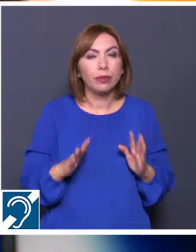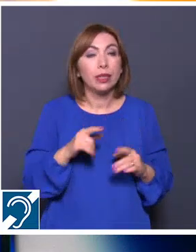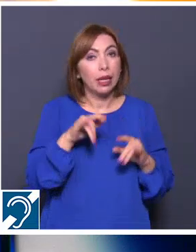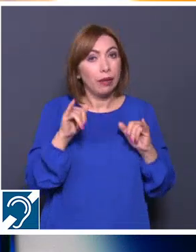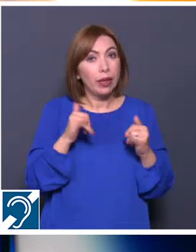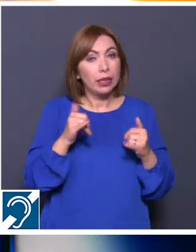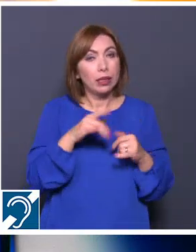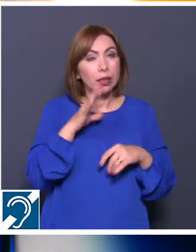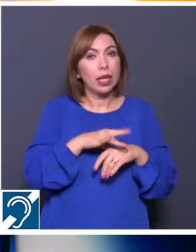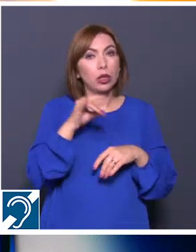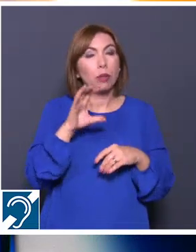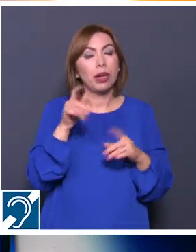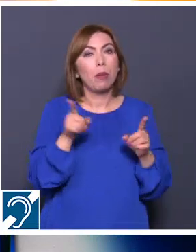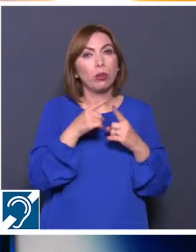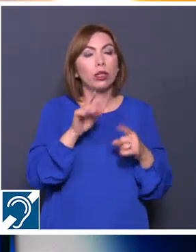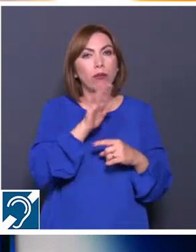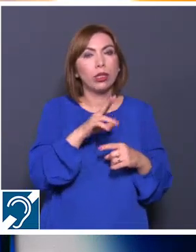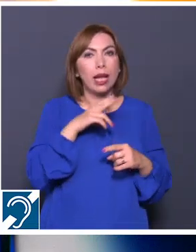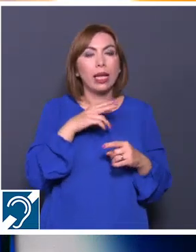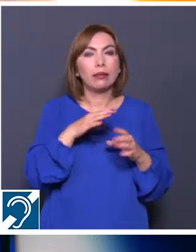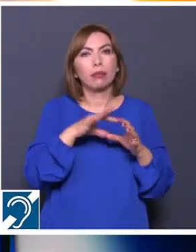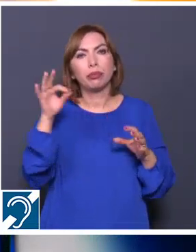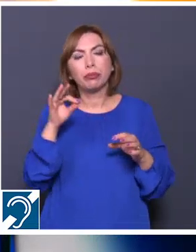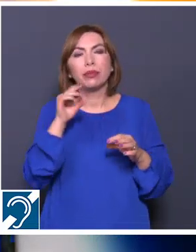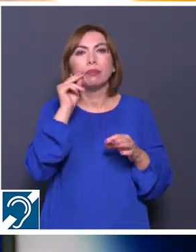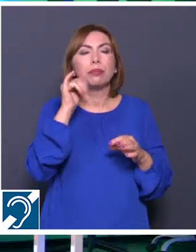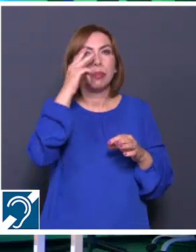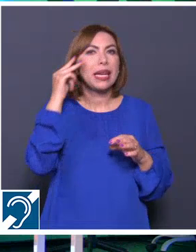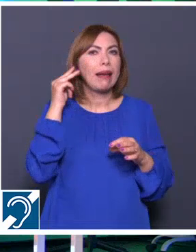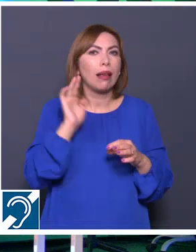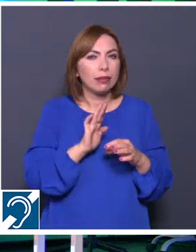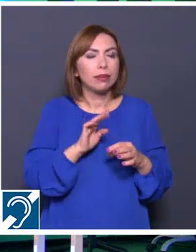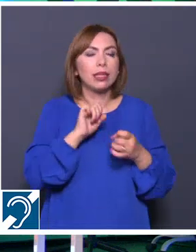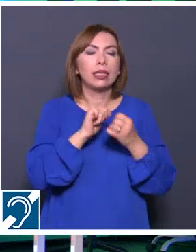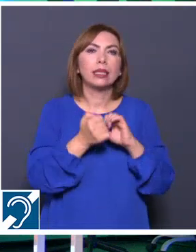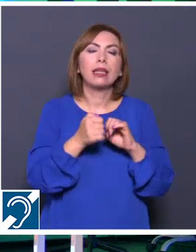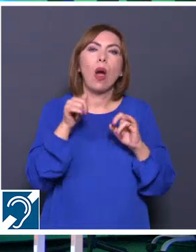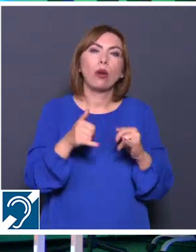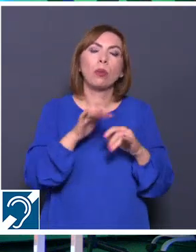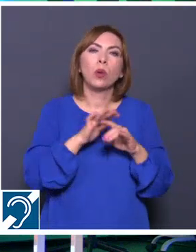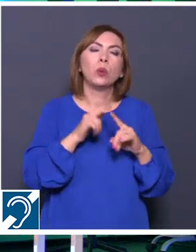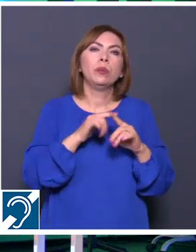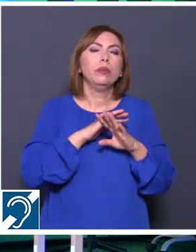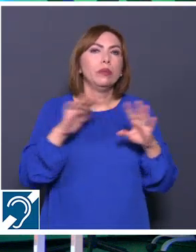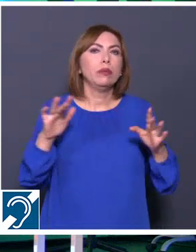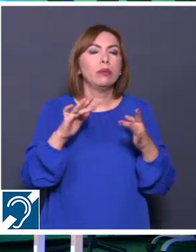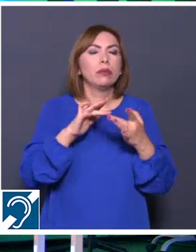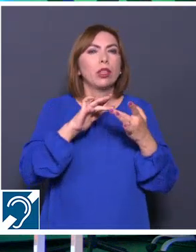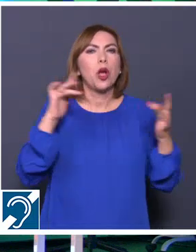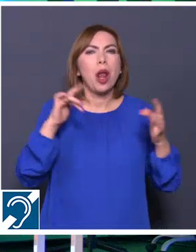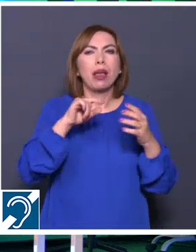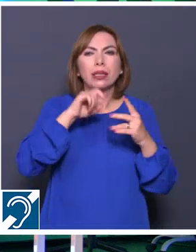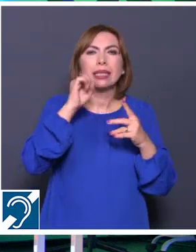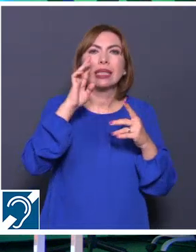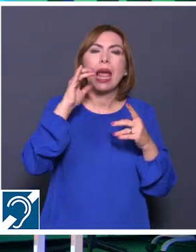se mai întâmplă să descoperiți că muzica voastră este piratată sau acum cu toate platformele de streaming nu prea mai e cazul?